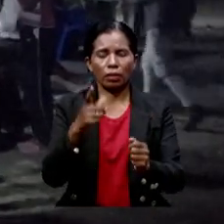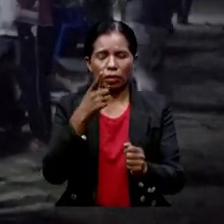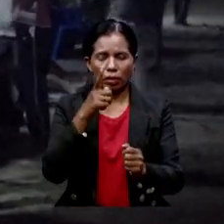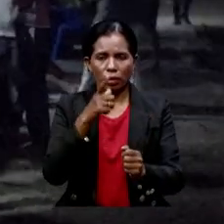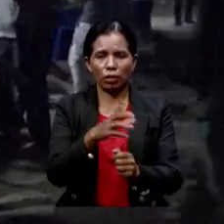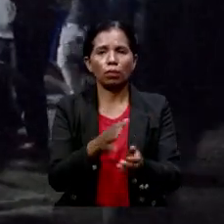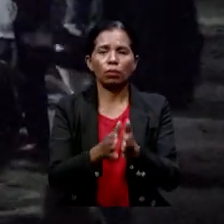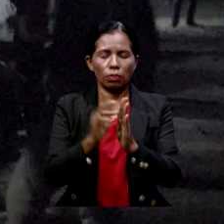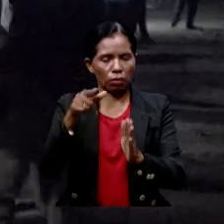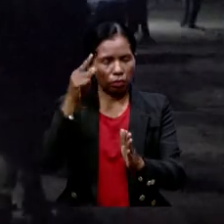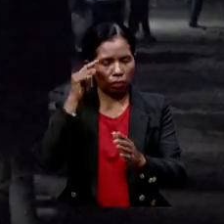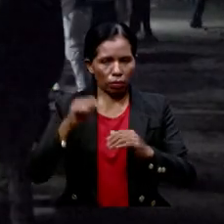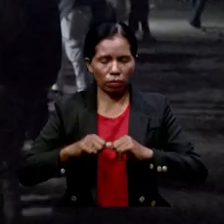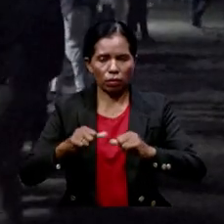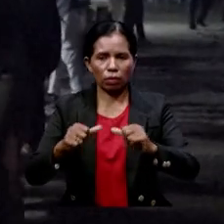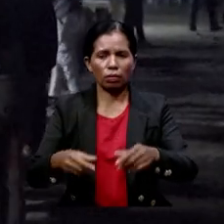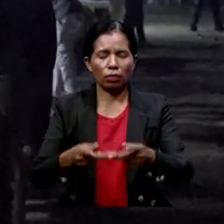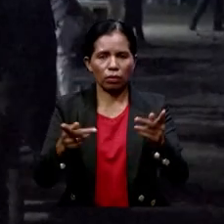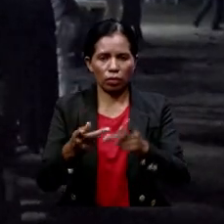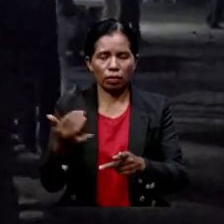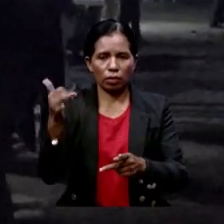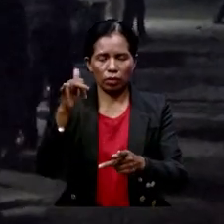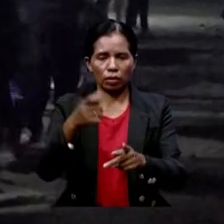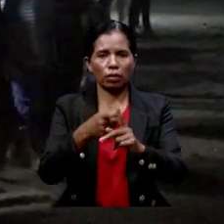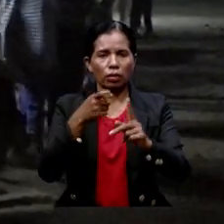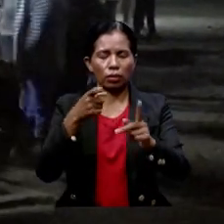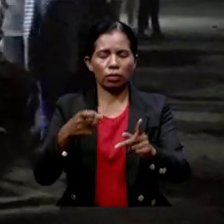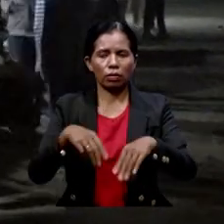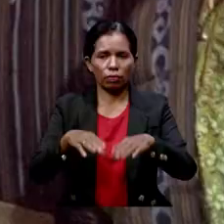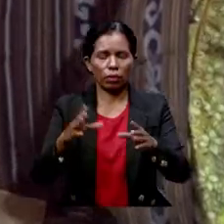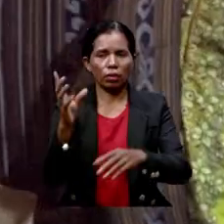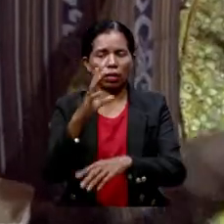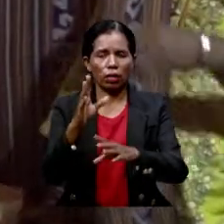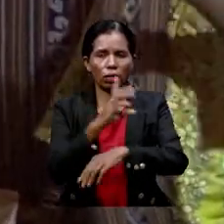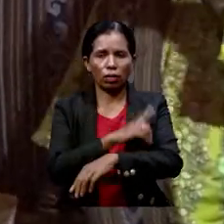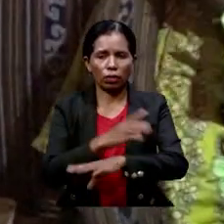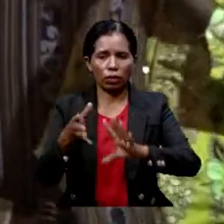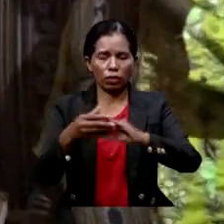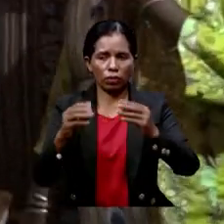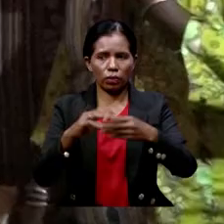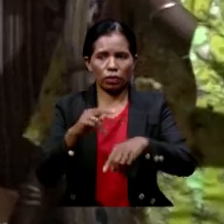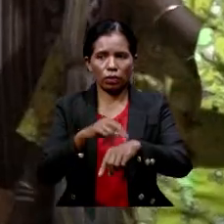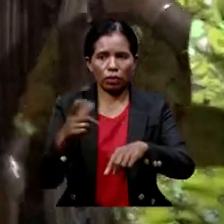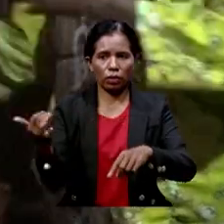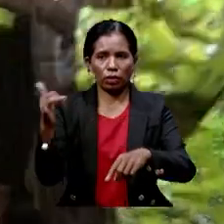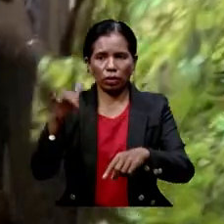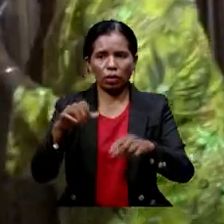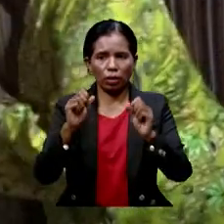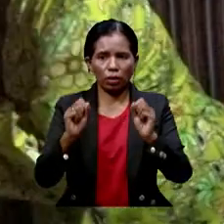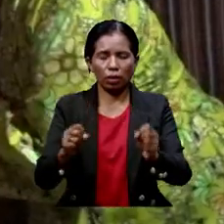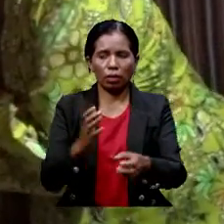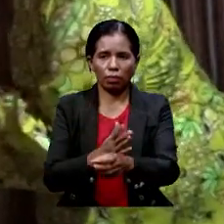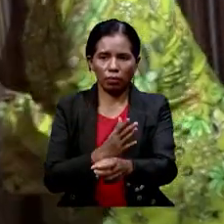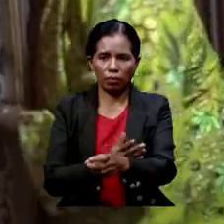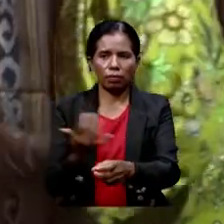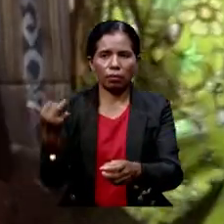husu ba governo atu continua fo espasu basira li husi feira iha lorong historiku nasional sira nune sira mos bele promove